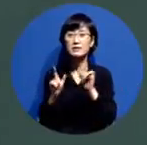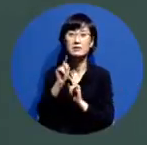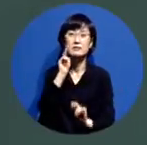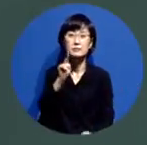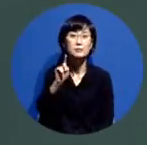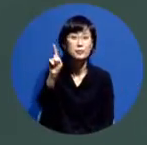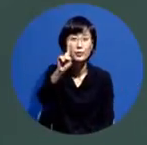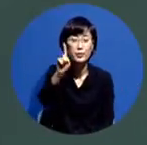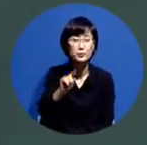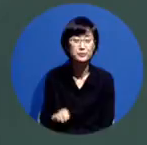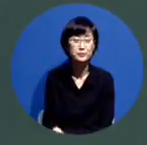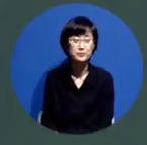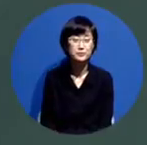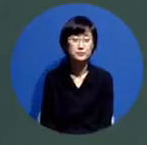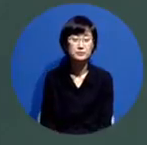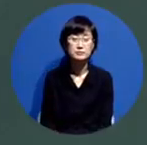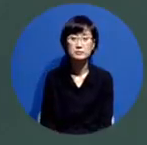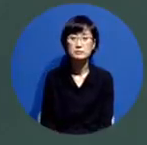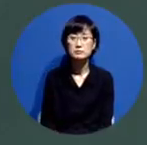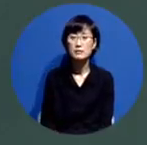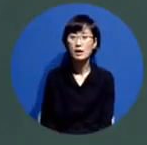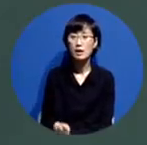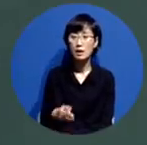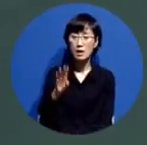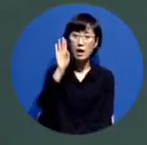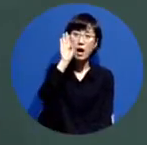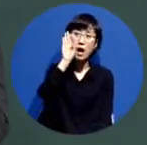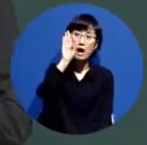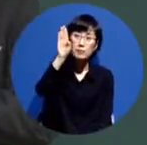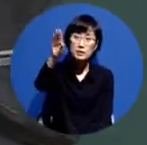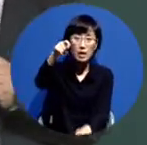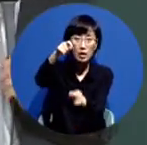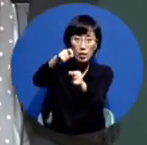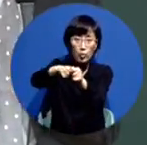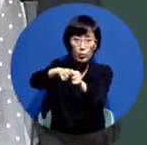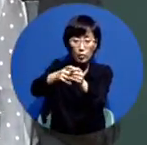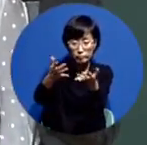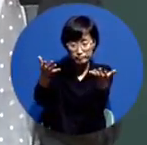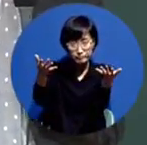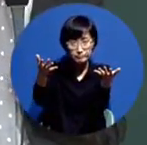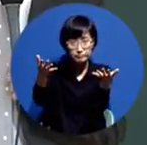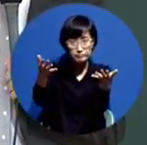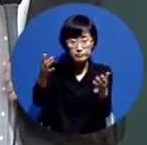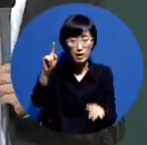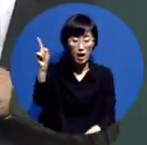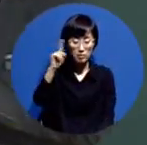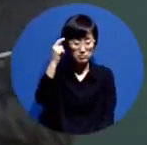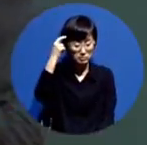上头这个严重吗？并不严重，有更严重的。 아무 목표도 없고 하고 싶은 것도 없고 아무 생각도 없습니다.